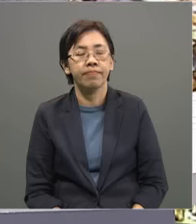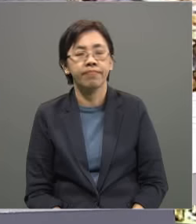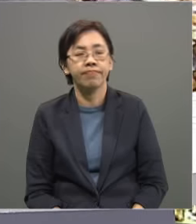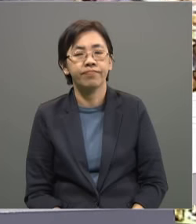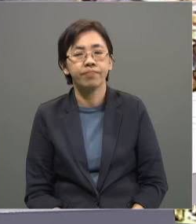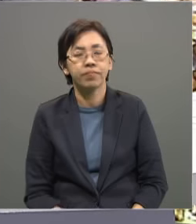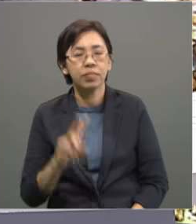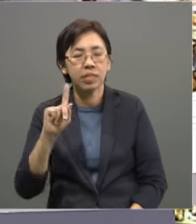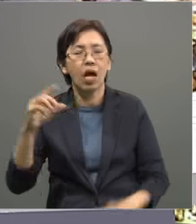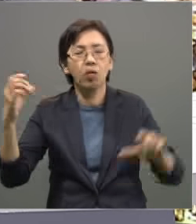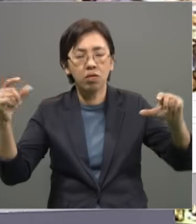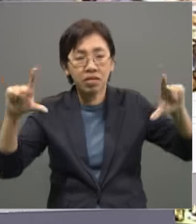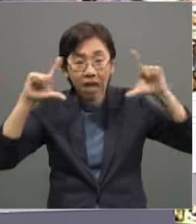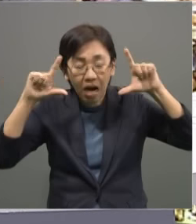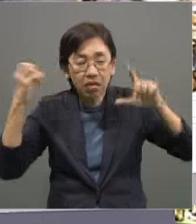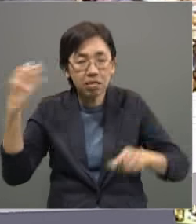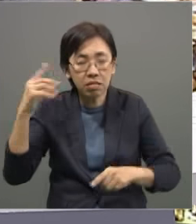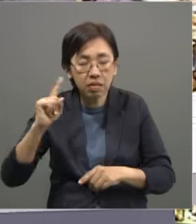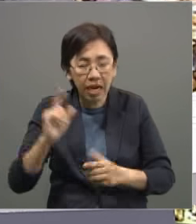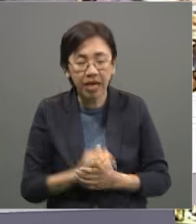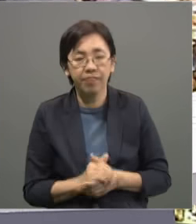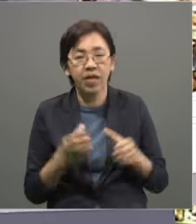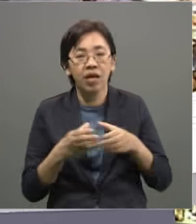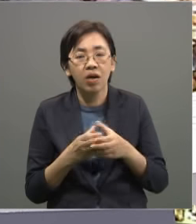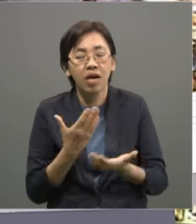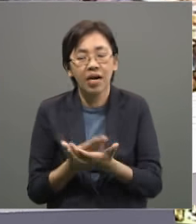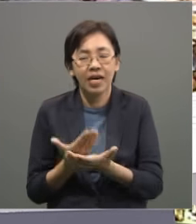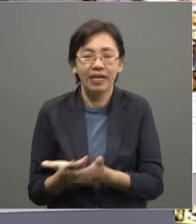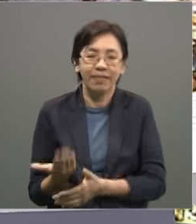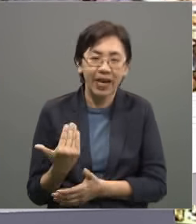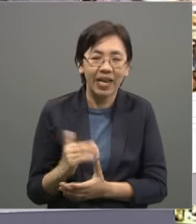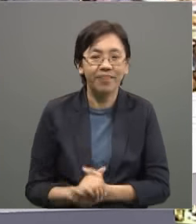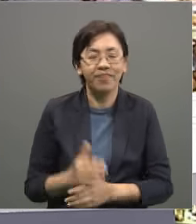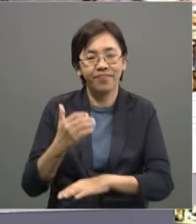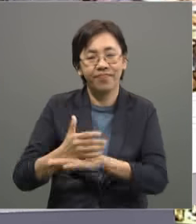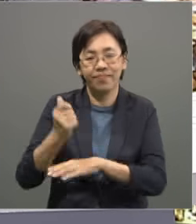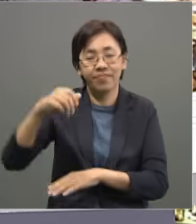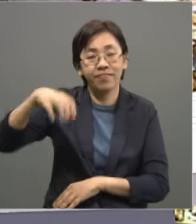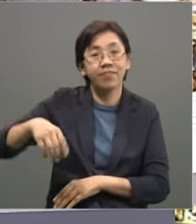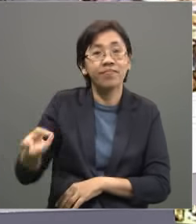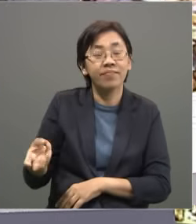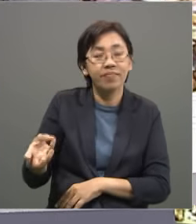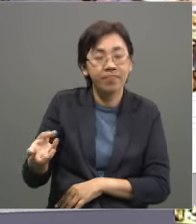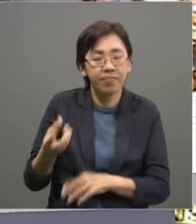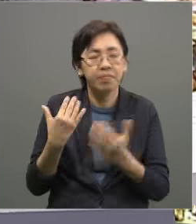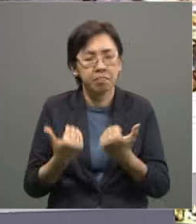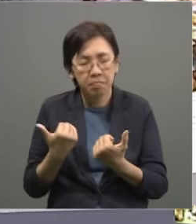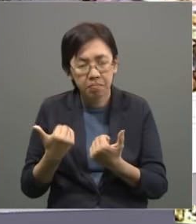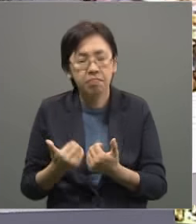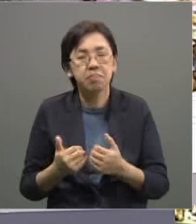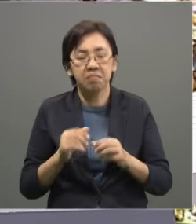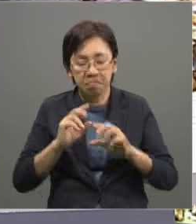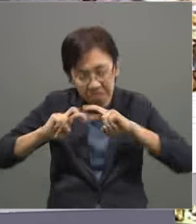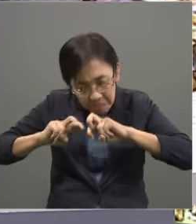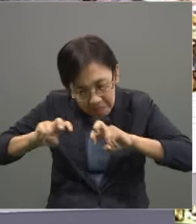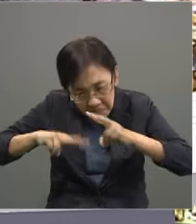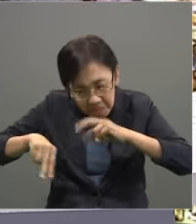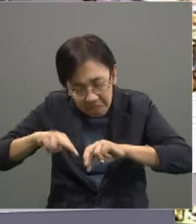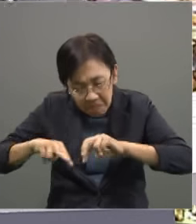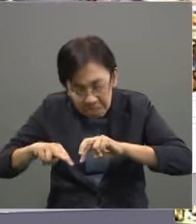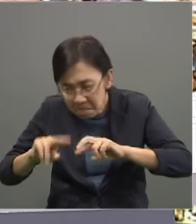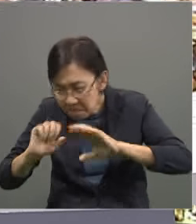อีกหนึ่งข่าวใหญ่นะครับคุณผู้ชมเรื่องของขบวนการที่ไปเรียกตบทรัพย์จากอธิบดีกรมการข้าวตอนนี้ก็กำลังมีการขยายผลกันอยู่นะครับ